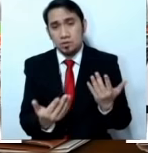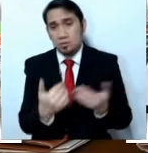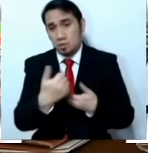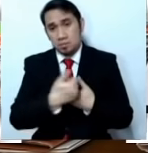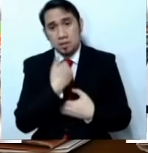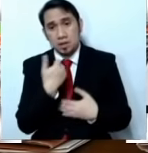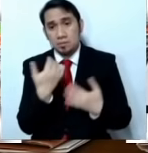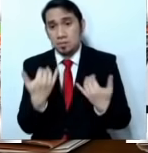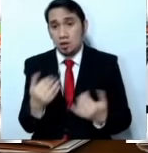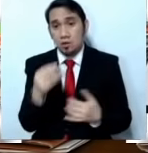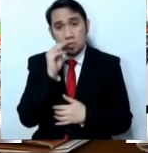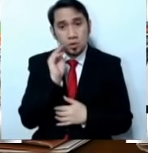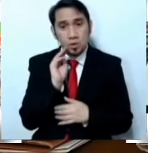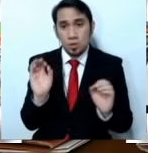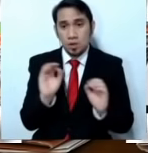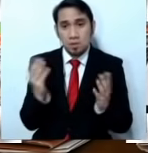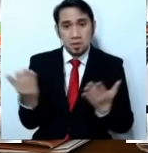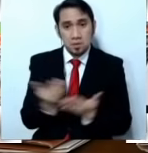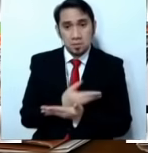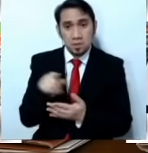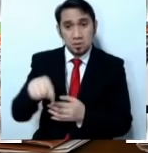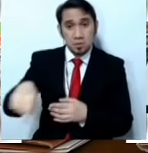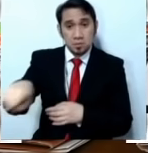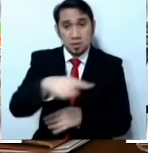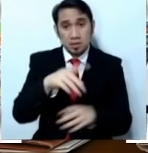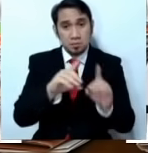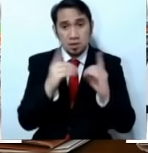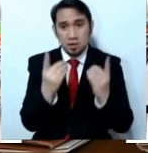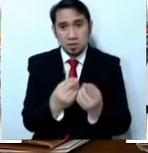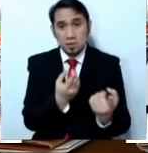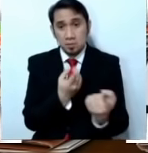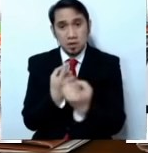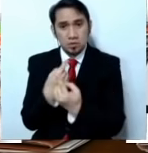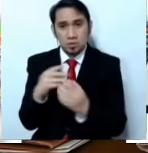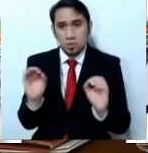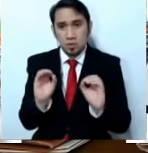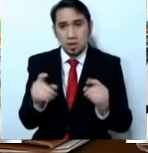Pacquiao kaugnay ng mga sagot ng iba't ibang departamento. Ako si Mav Gonzalez, ang inyong saksi.